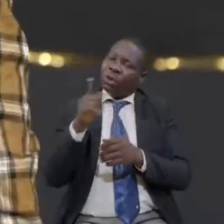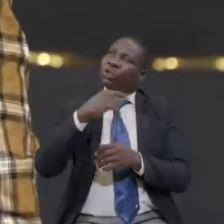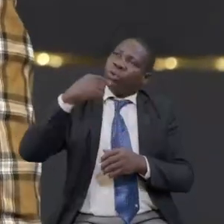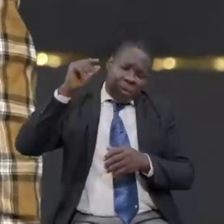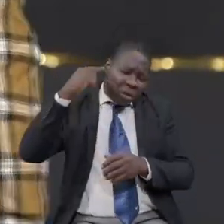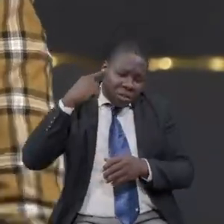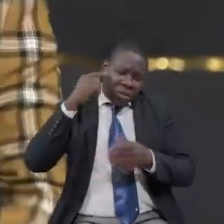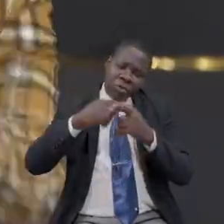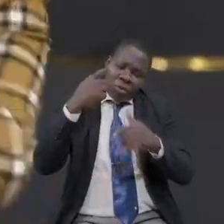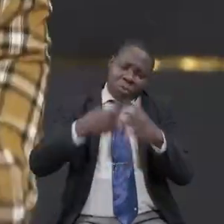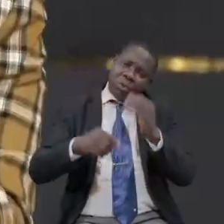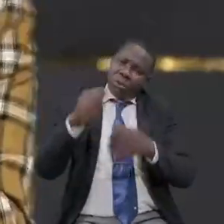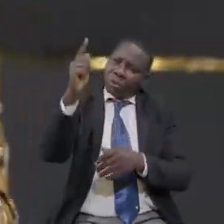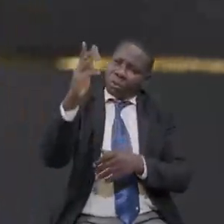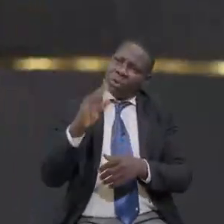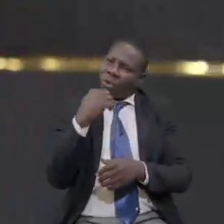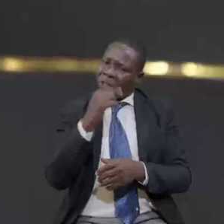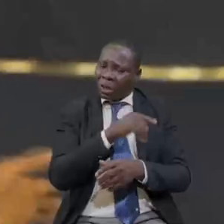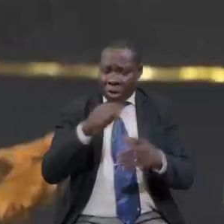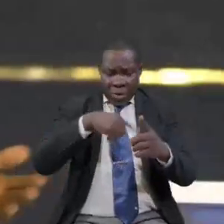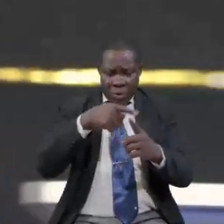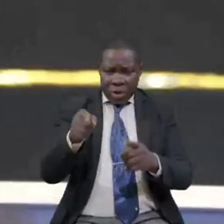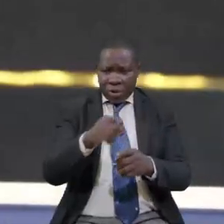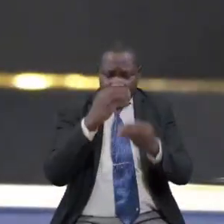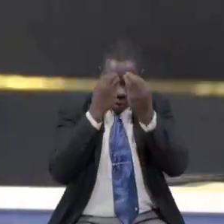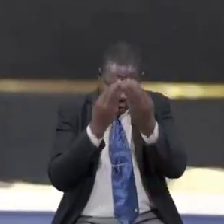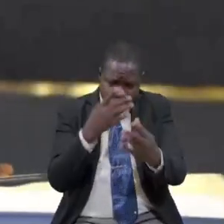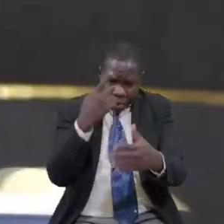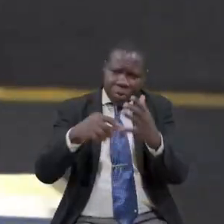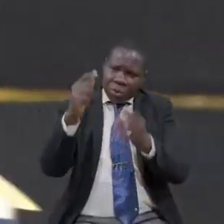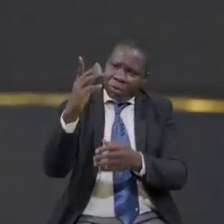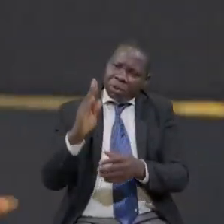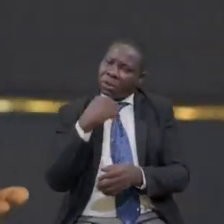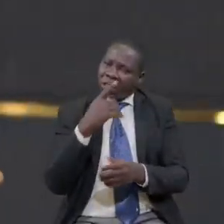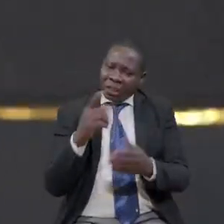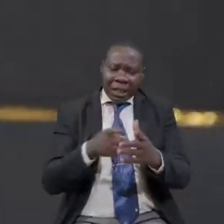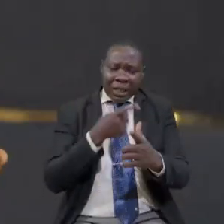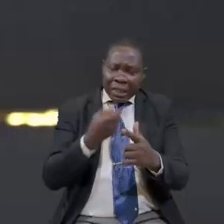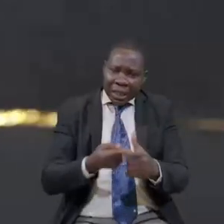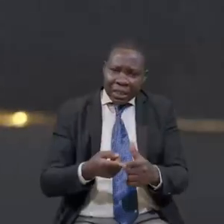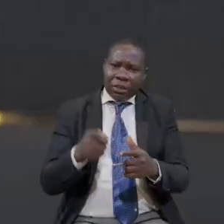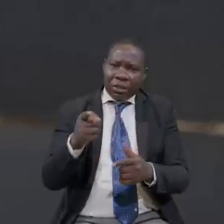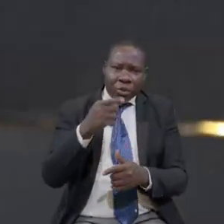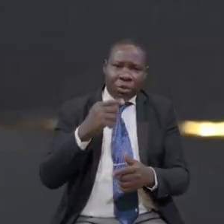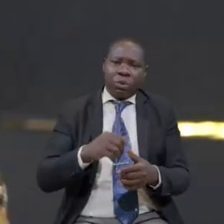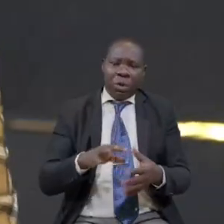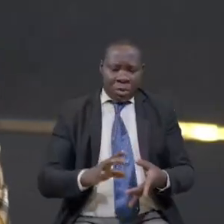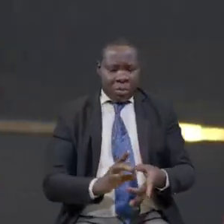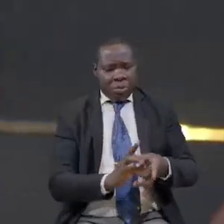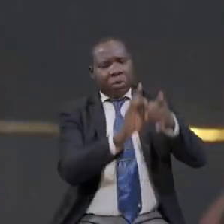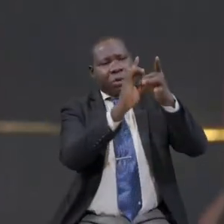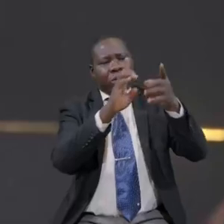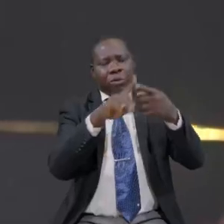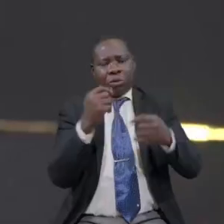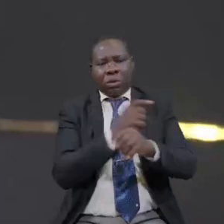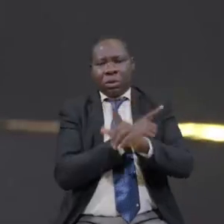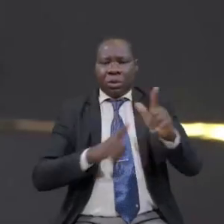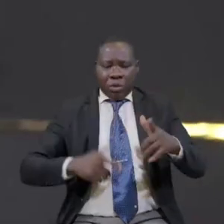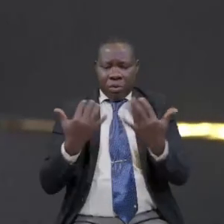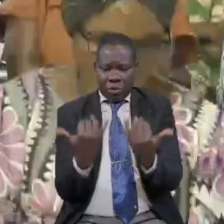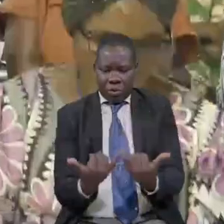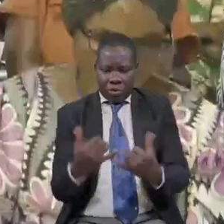dit, et quand tu obéis à lui, c'est en ce temps-là que vous lui appartenez.